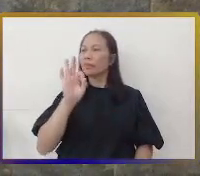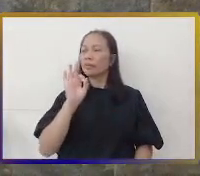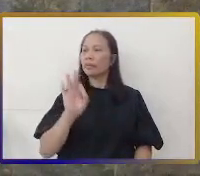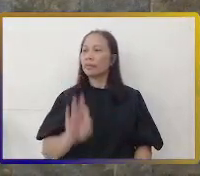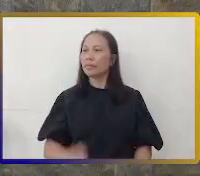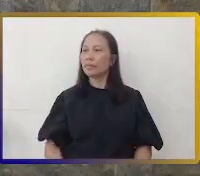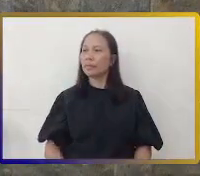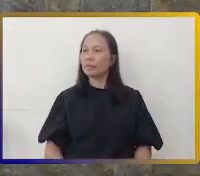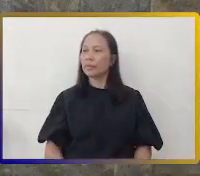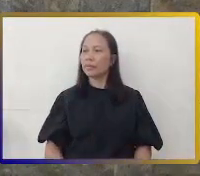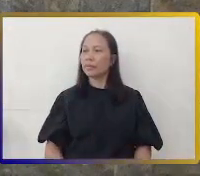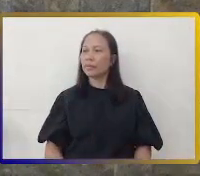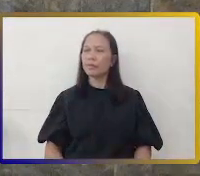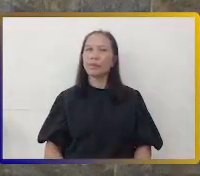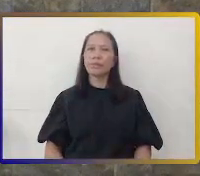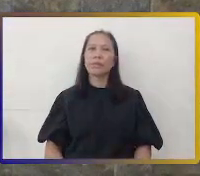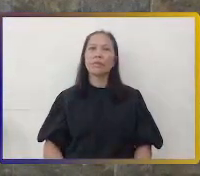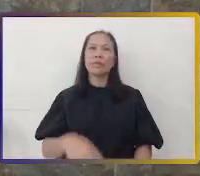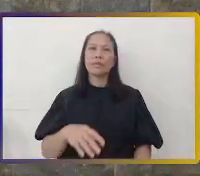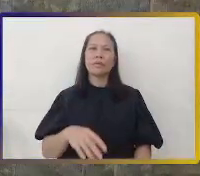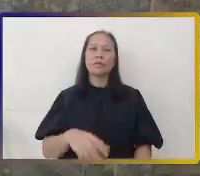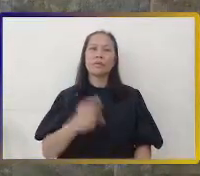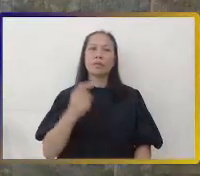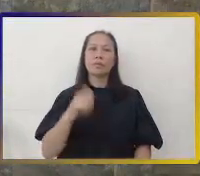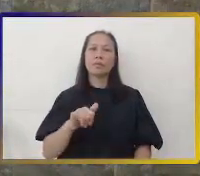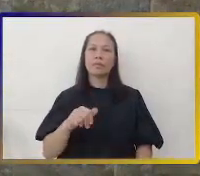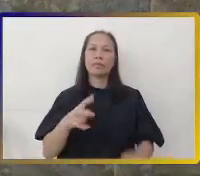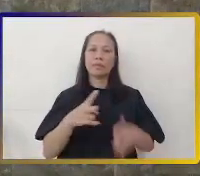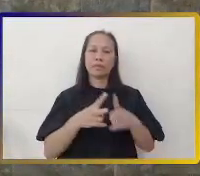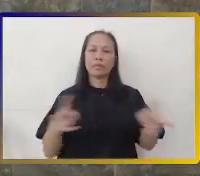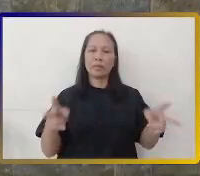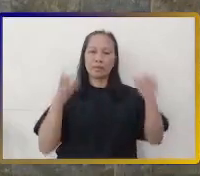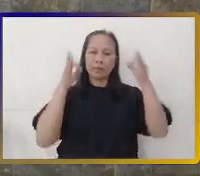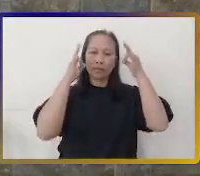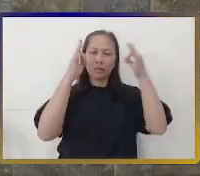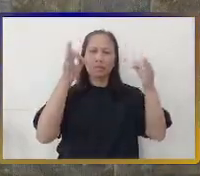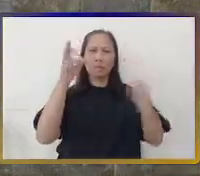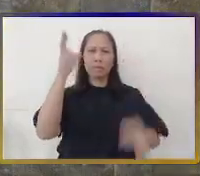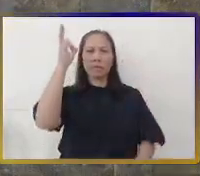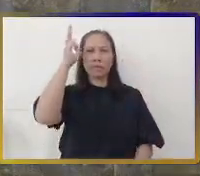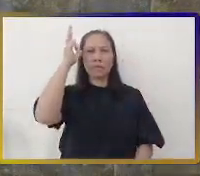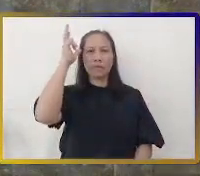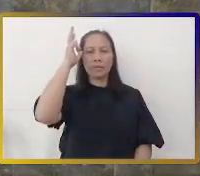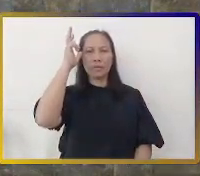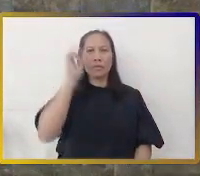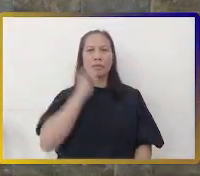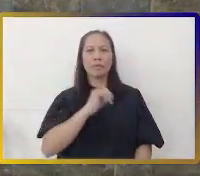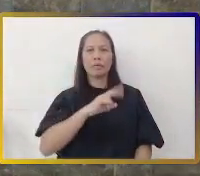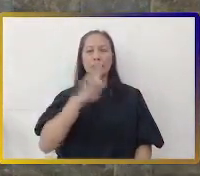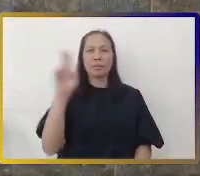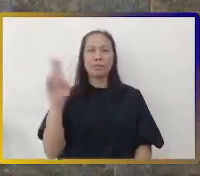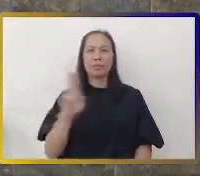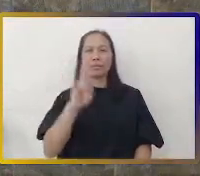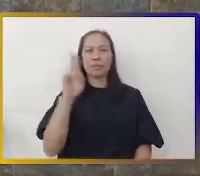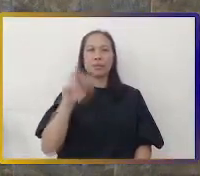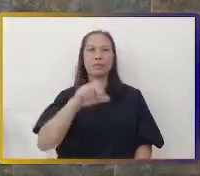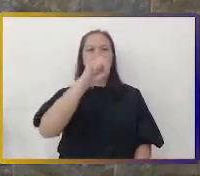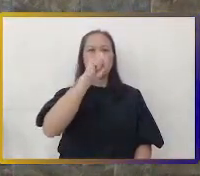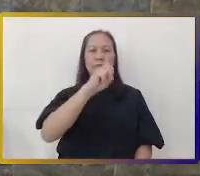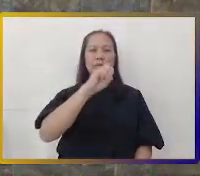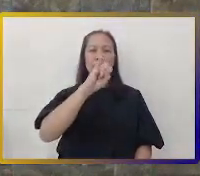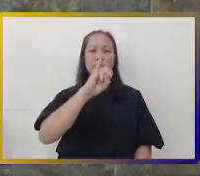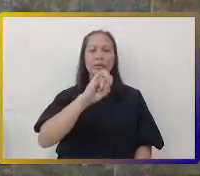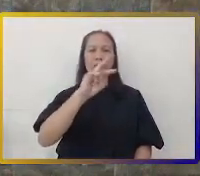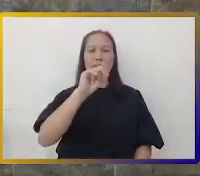na ang pinaka Focus ng diyablo is that using the sin he wants us to focus on